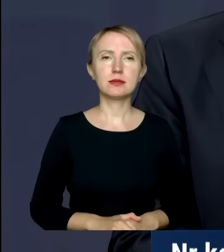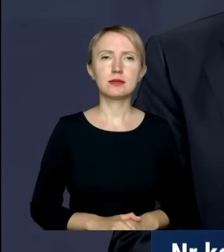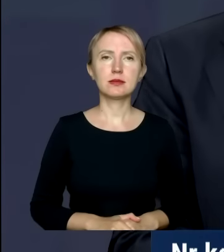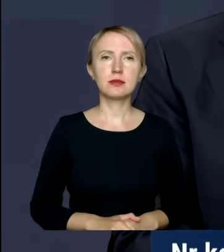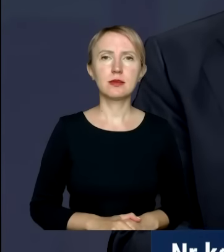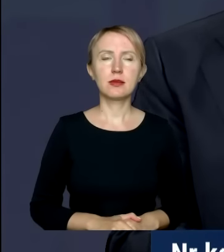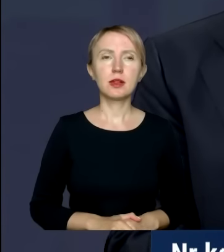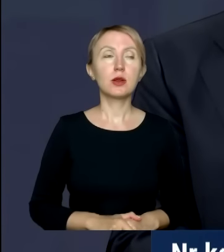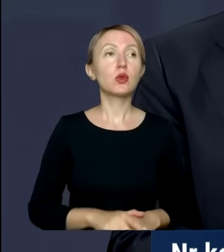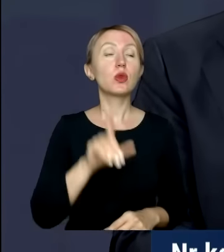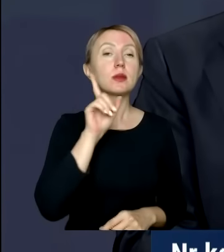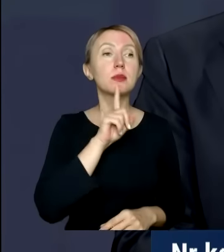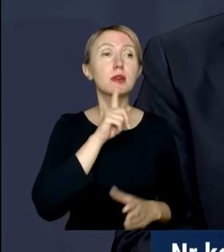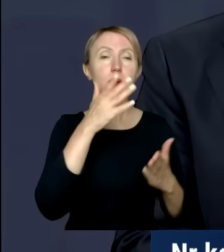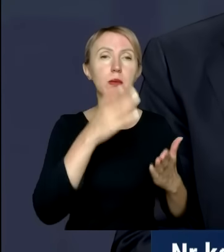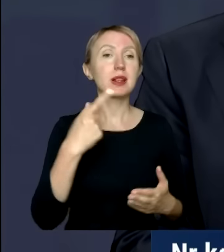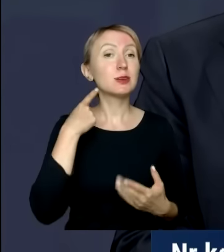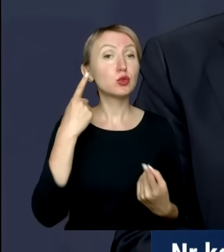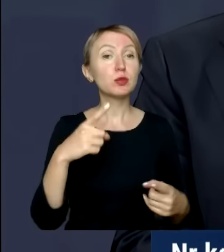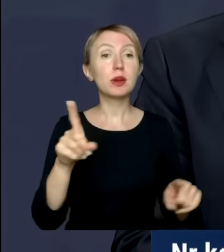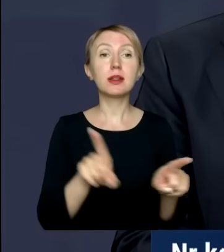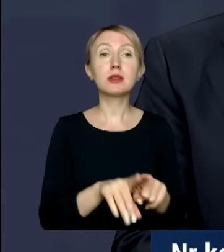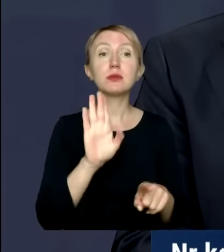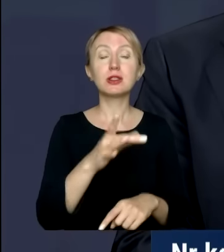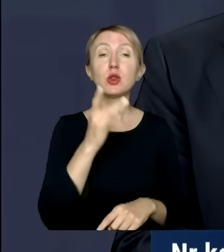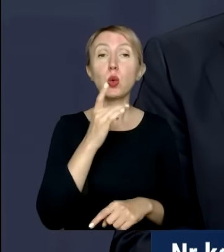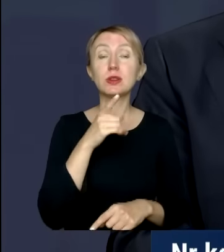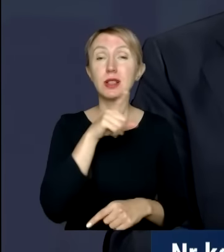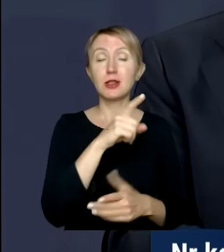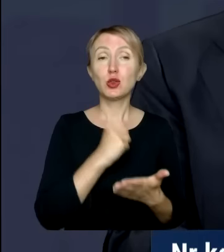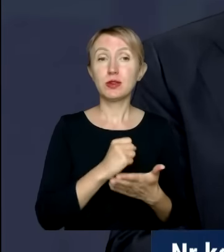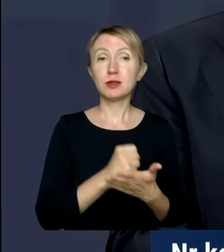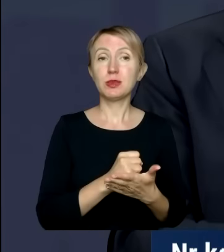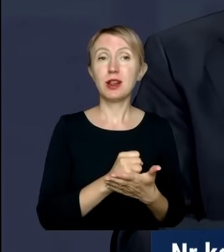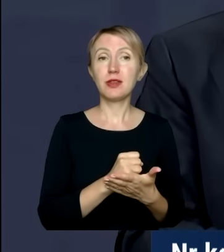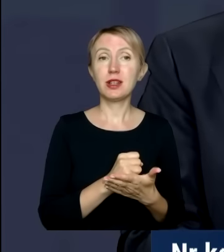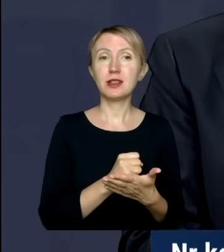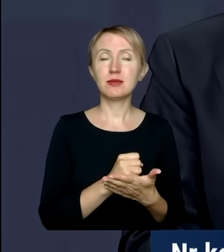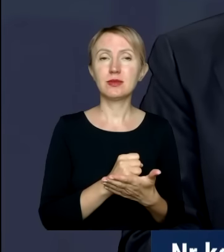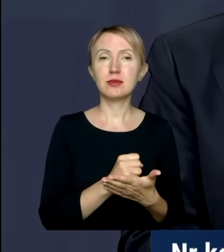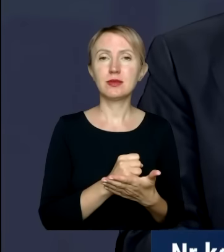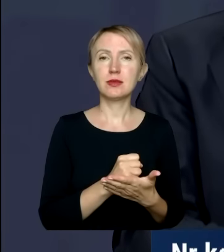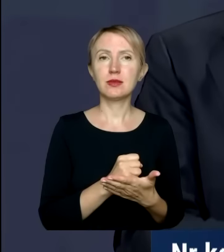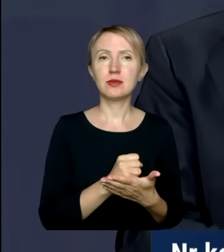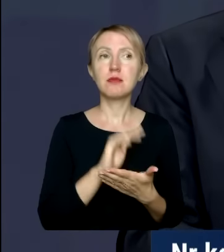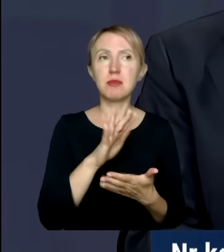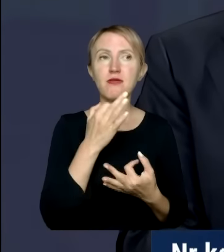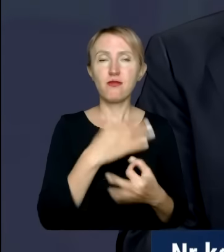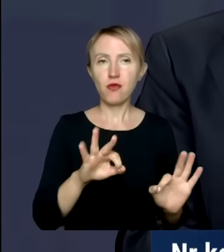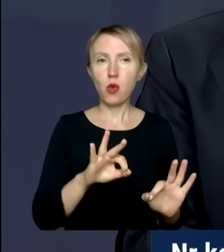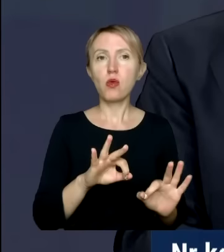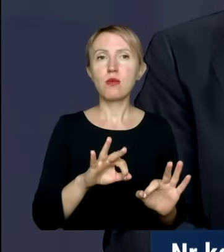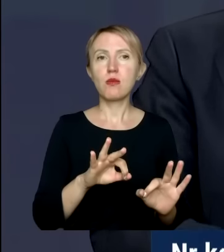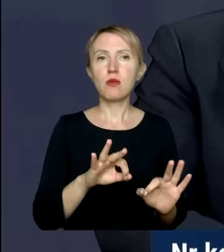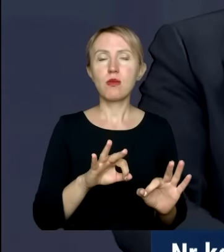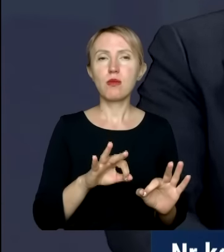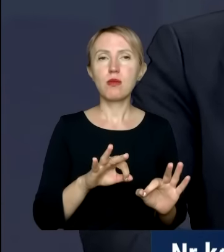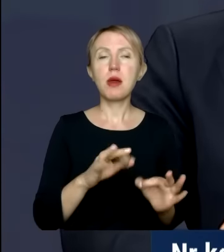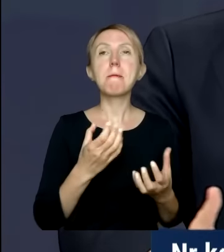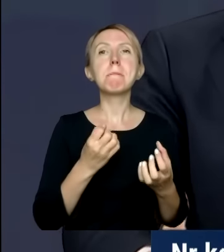takiego pana który jak Słyszymy również będzie oskarżony w tej sprawie więc i który jest na wolności jest prowadzony przez swojego